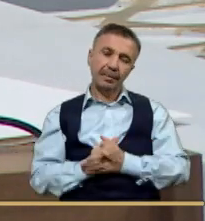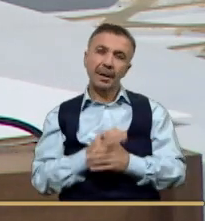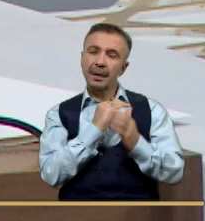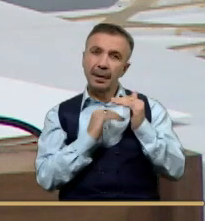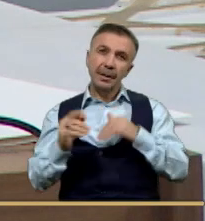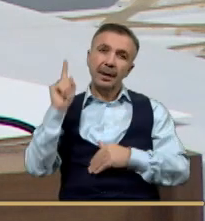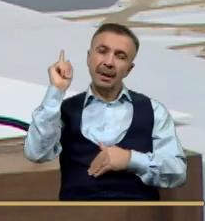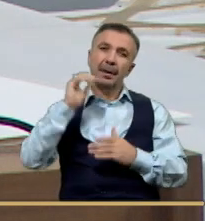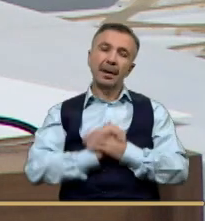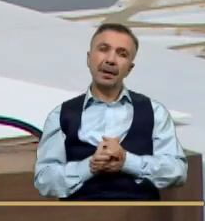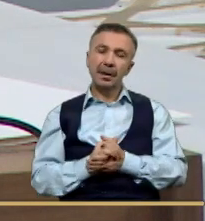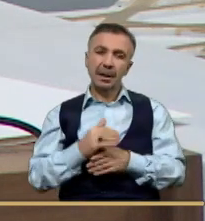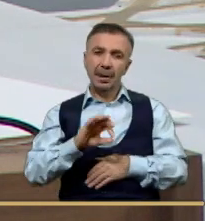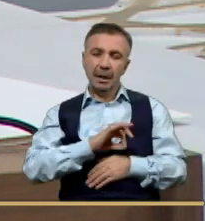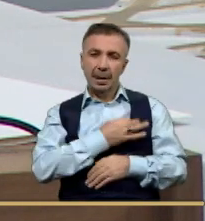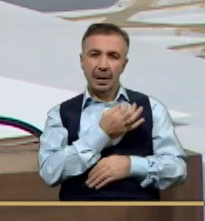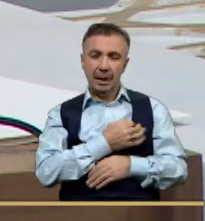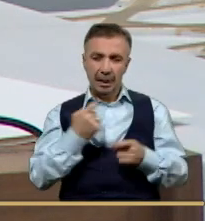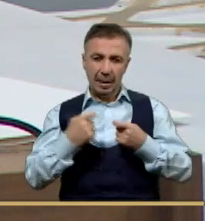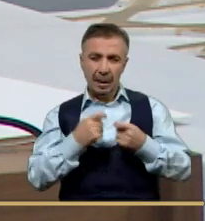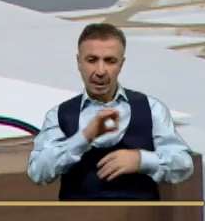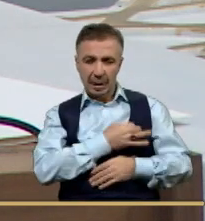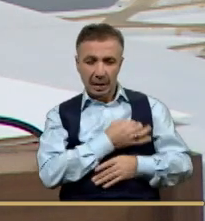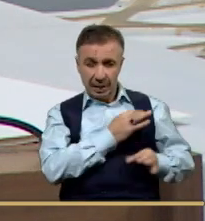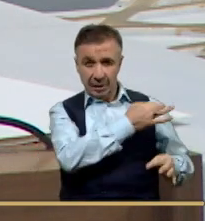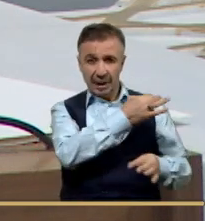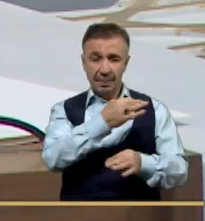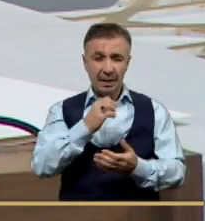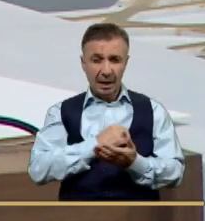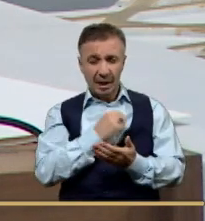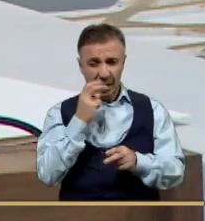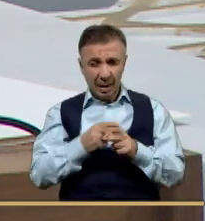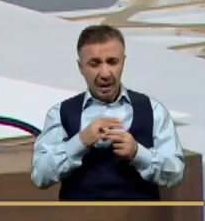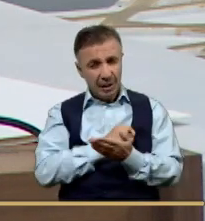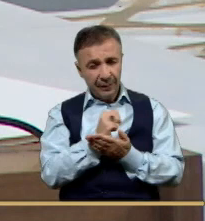Hak gazilerimize acil şifalar ihsan eylesin.